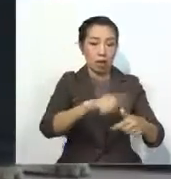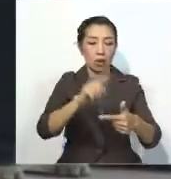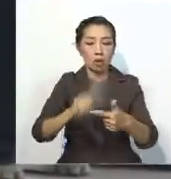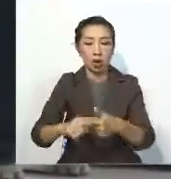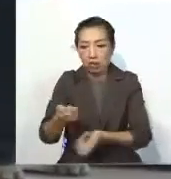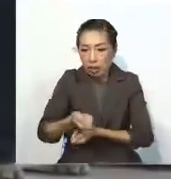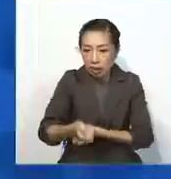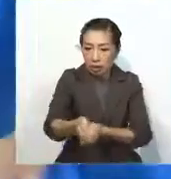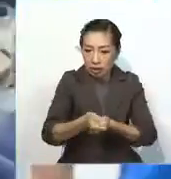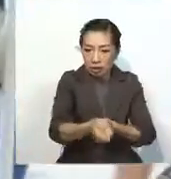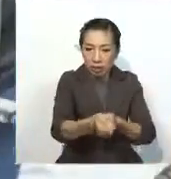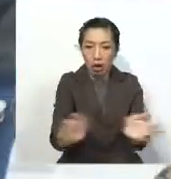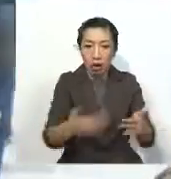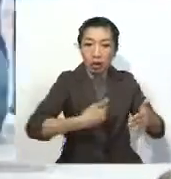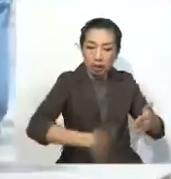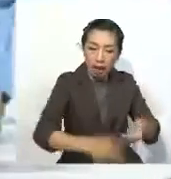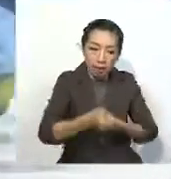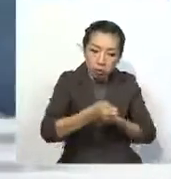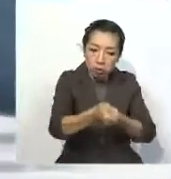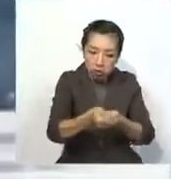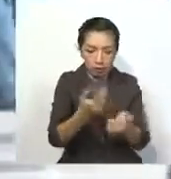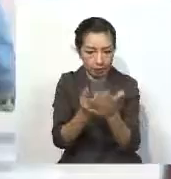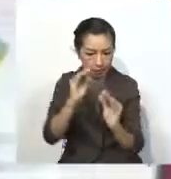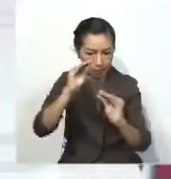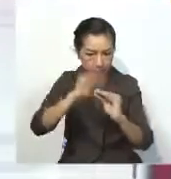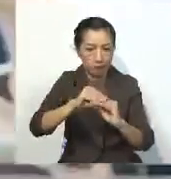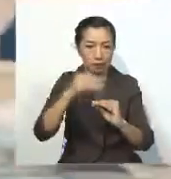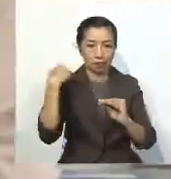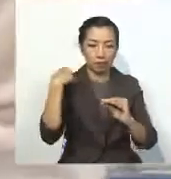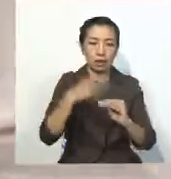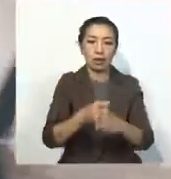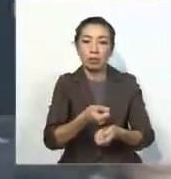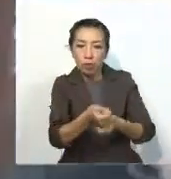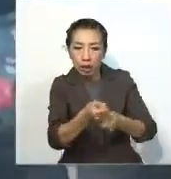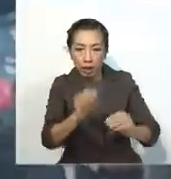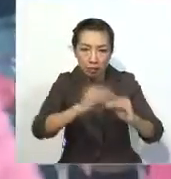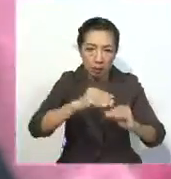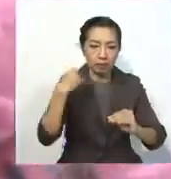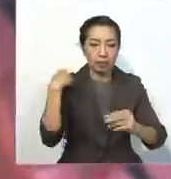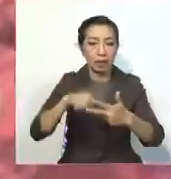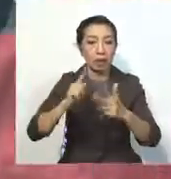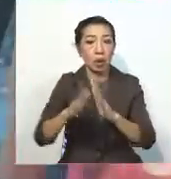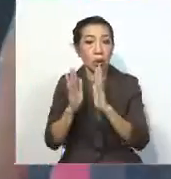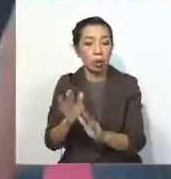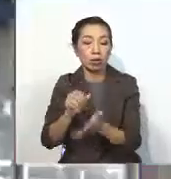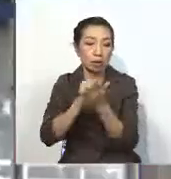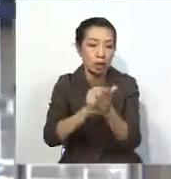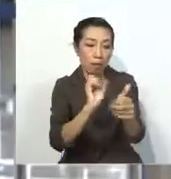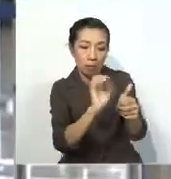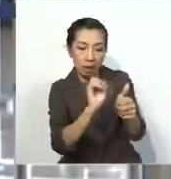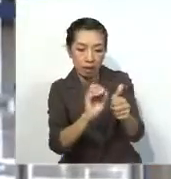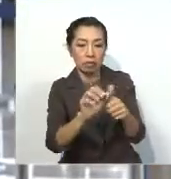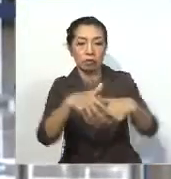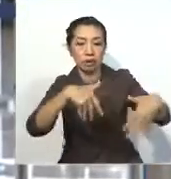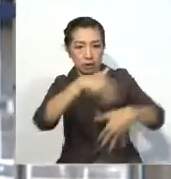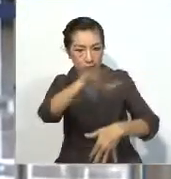ความสะอาดโดยเฉพาะตัวของห้องน้ำนะครับรวมทั้งการจัดเจ้าหน้าที่อำนวยความสะดวกและแนะนำผู้โดยสารก่อนเข้าจุดตรวจค้น